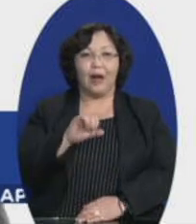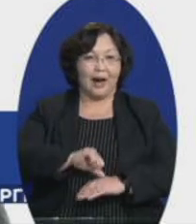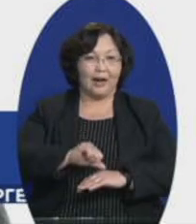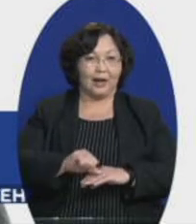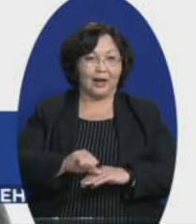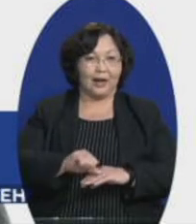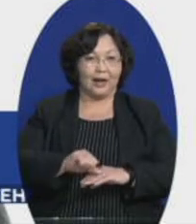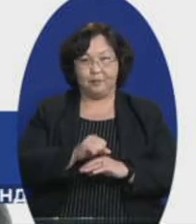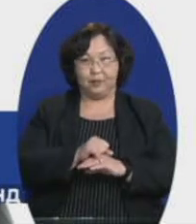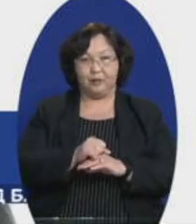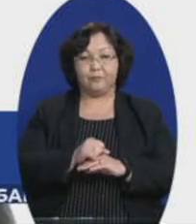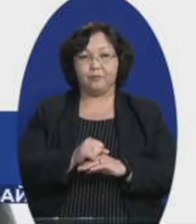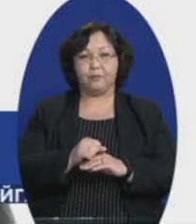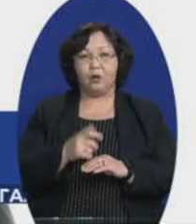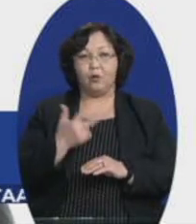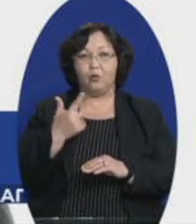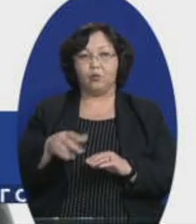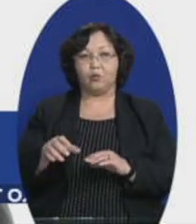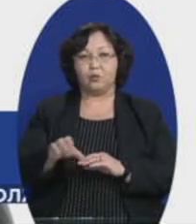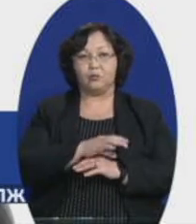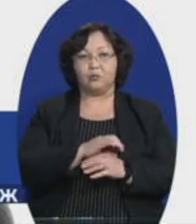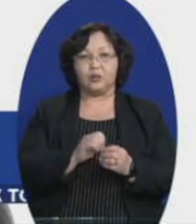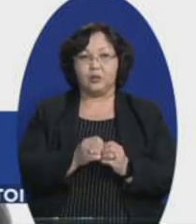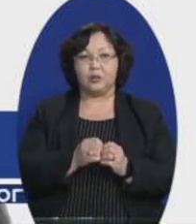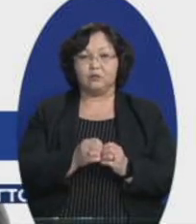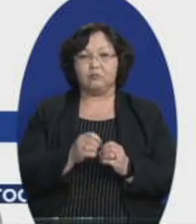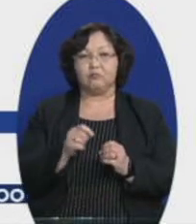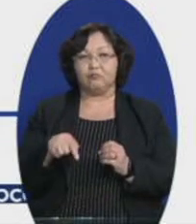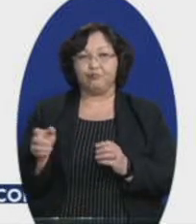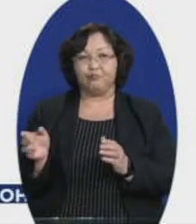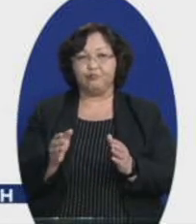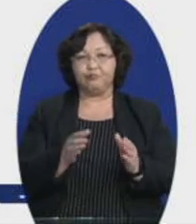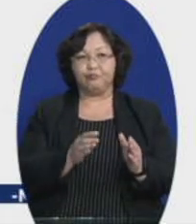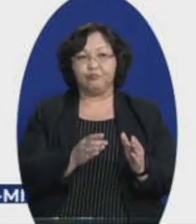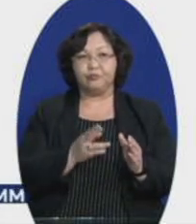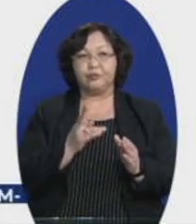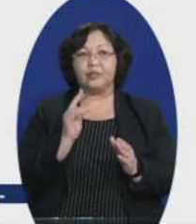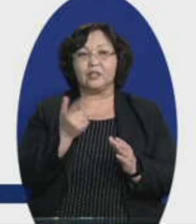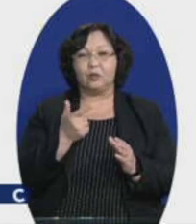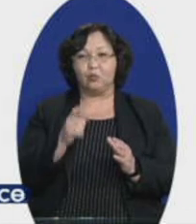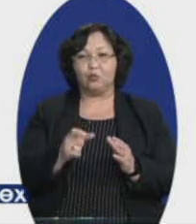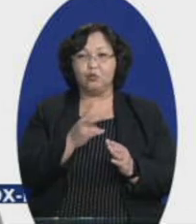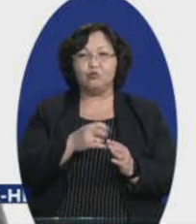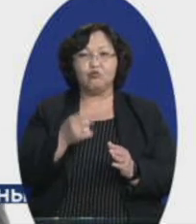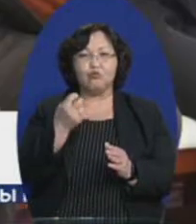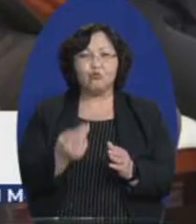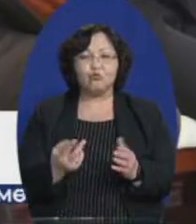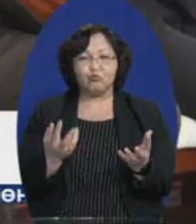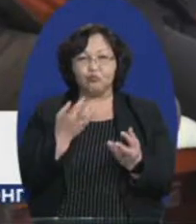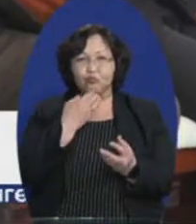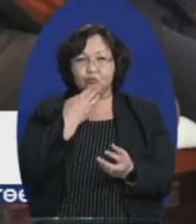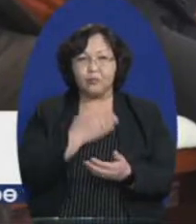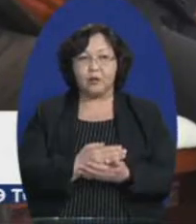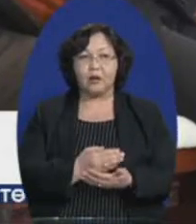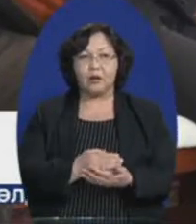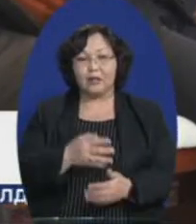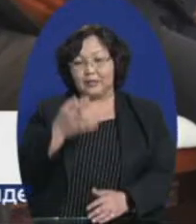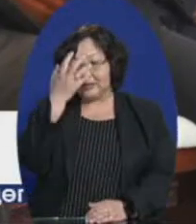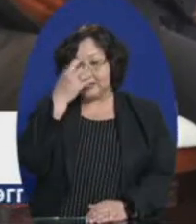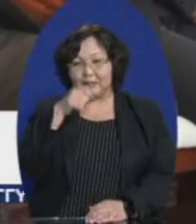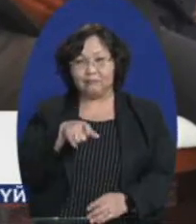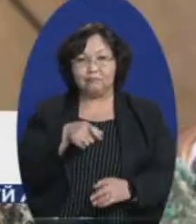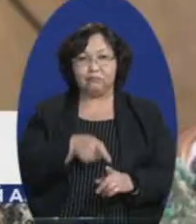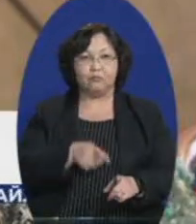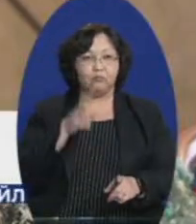захирал тариатын 3 жижиг цэг үйлдвэртэй одоо энэ газруудад мань бол хүний нөөц бол маш хомос байдаг. Засгийн газар энэ